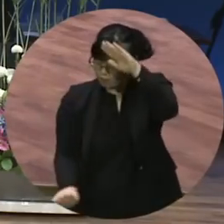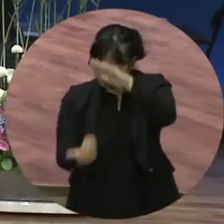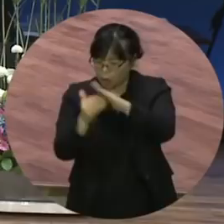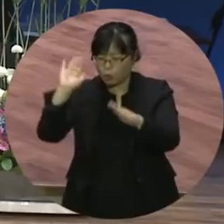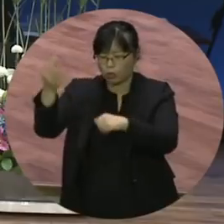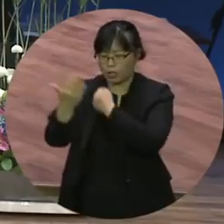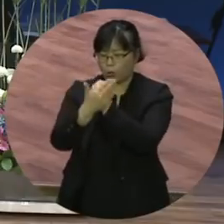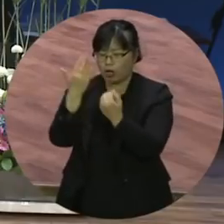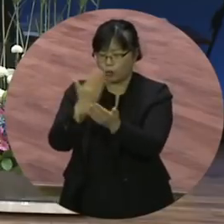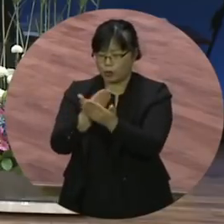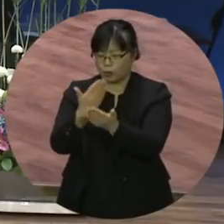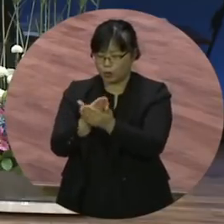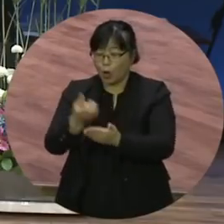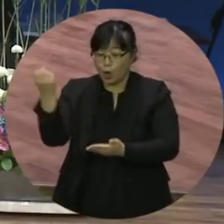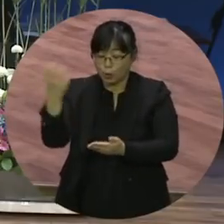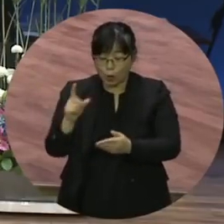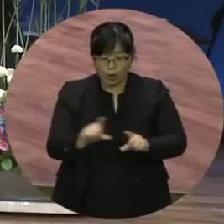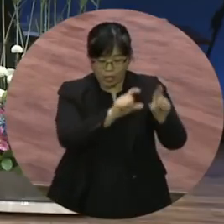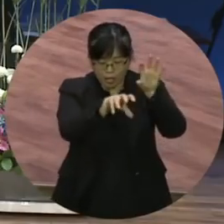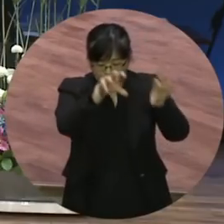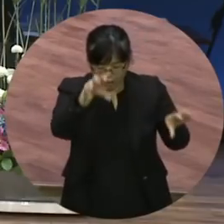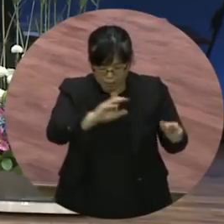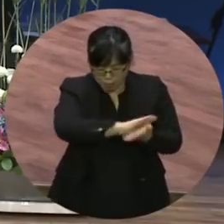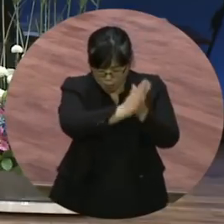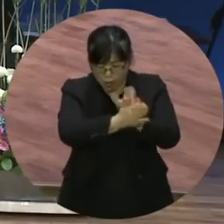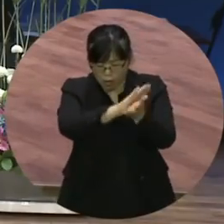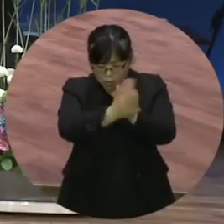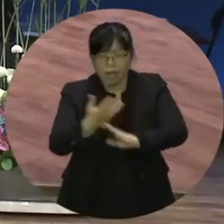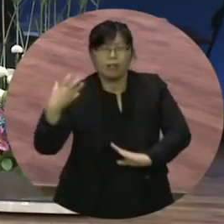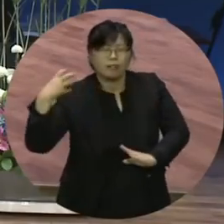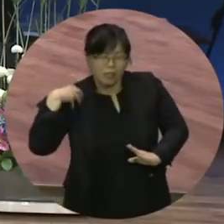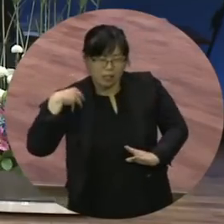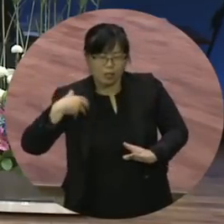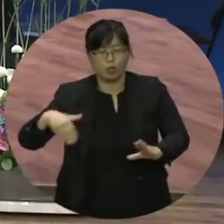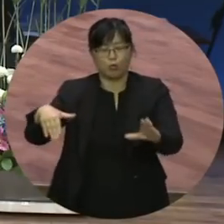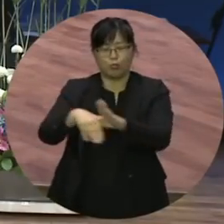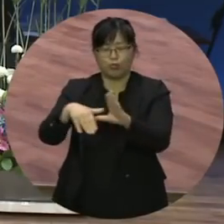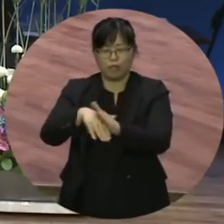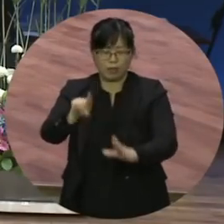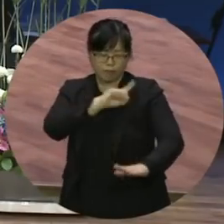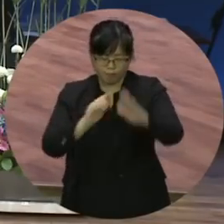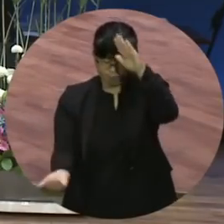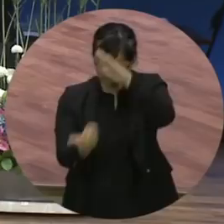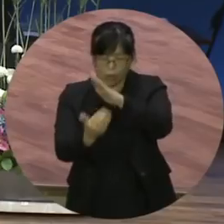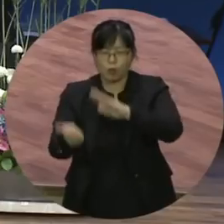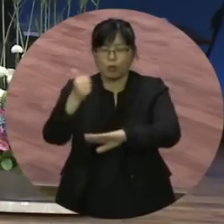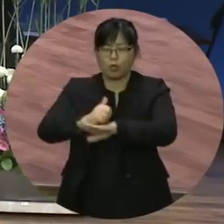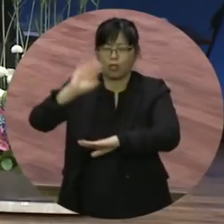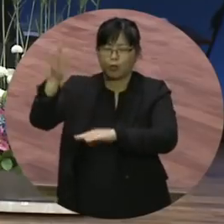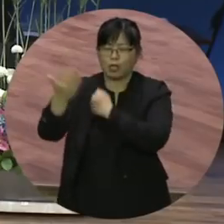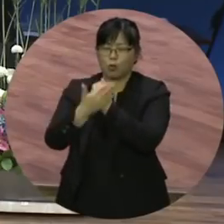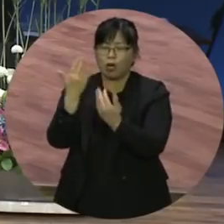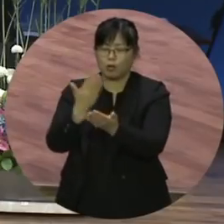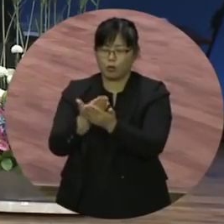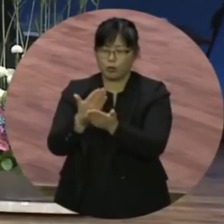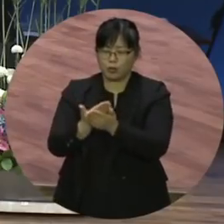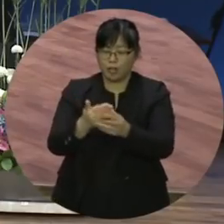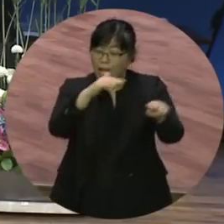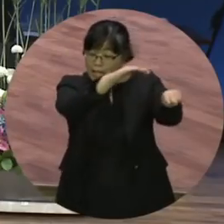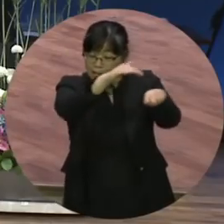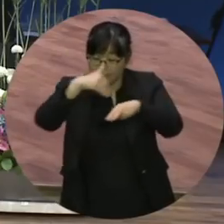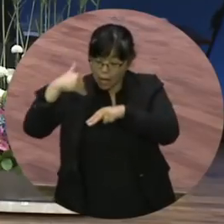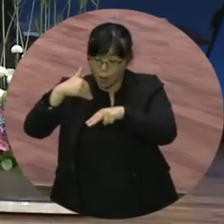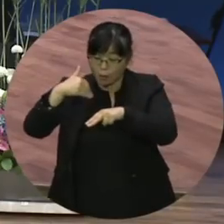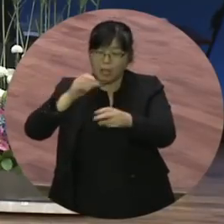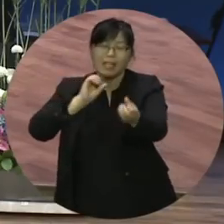현장을 변화시키는 문화 서밋의 축복을 누리게 하여 주시옵소서. 언약 안에서 자란 사무엘이 받은 당연하고 필연적인